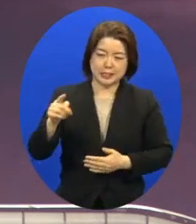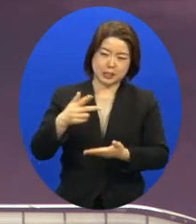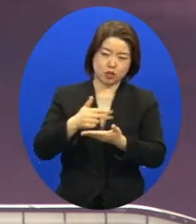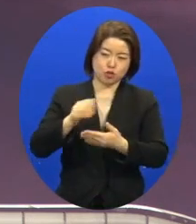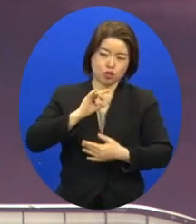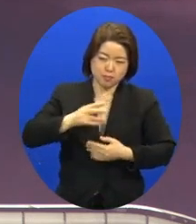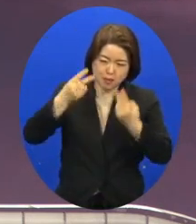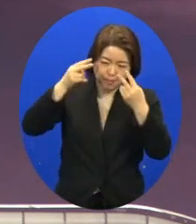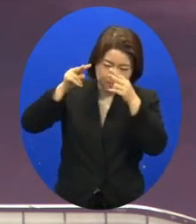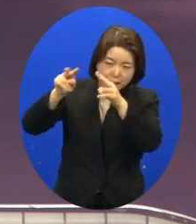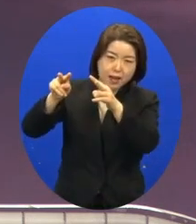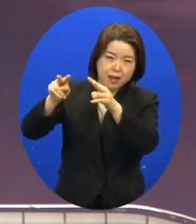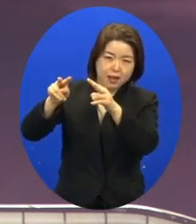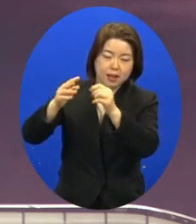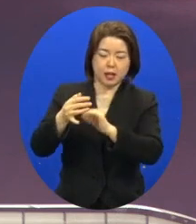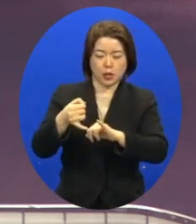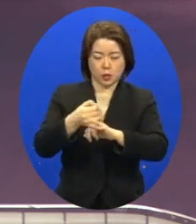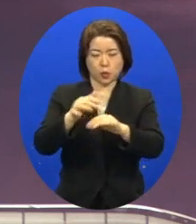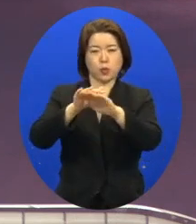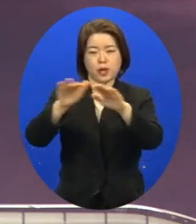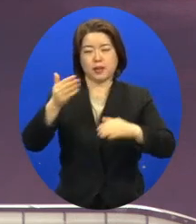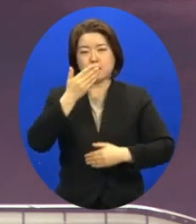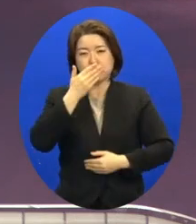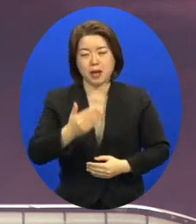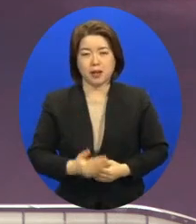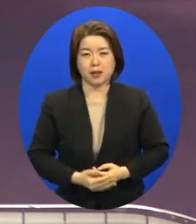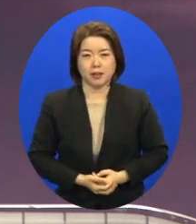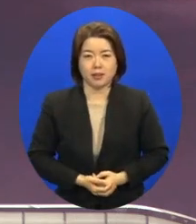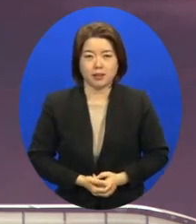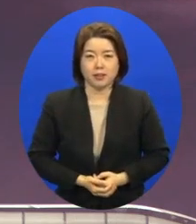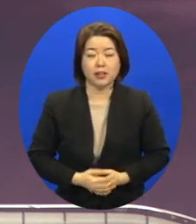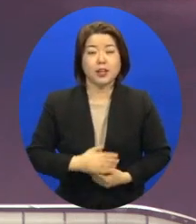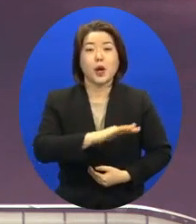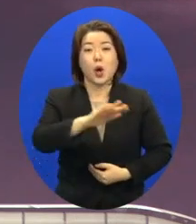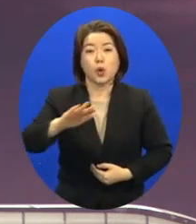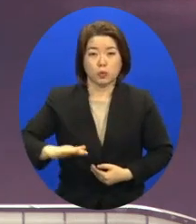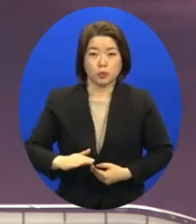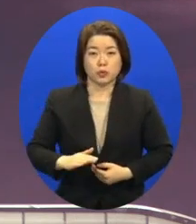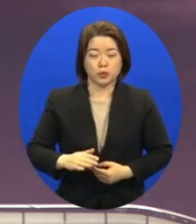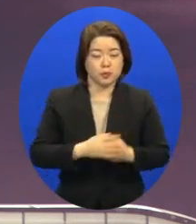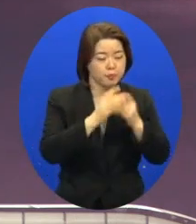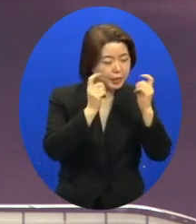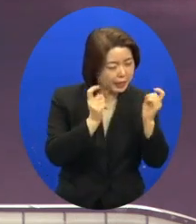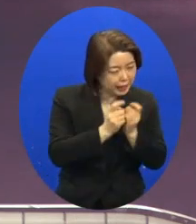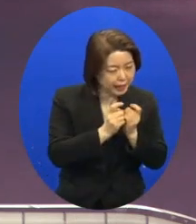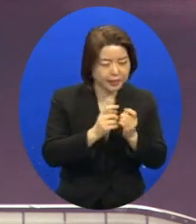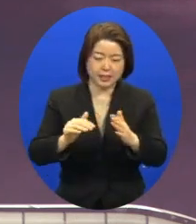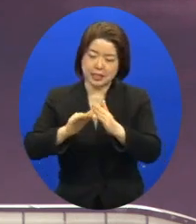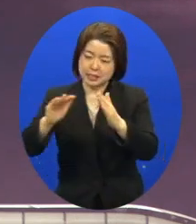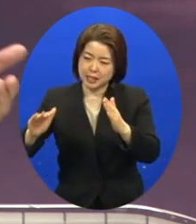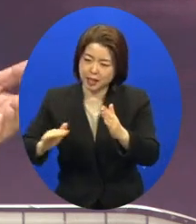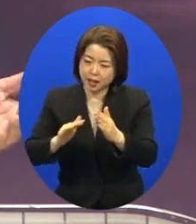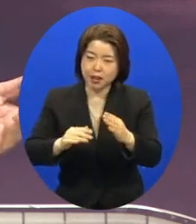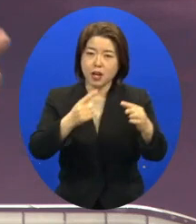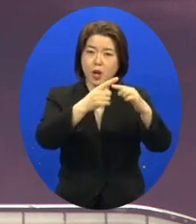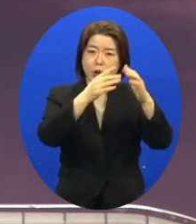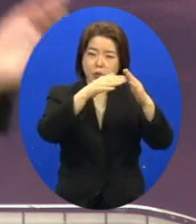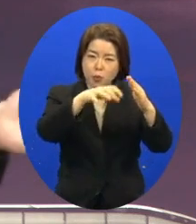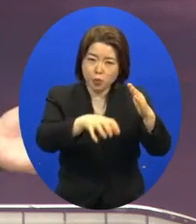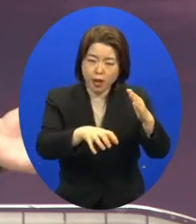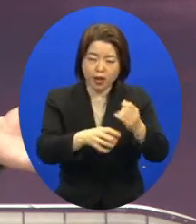바라보면 반드시 해결받는다는 겁니다. 우리도 개인적으로나 가정으로나